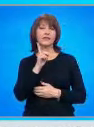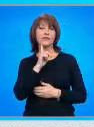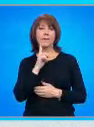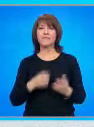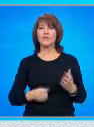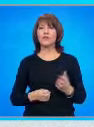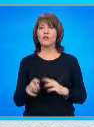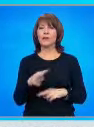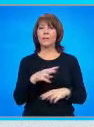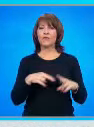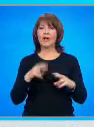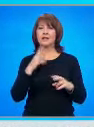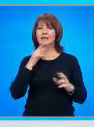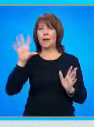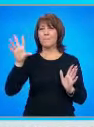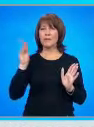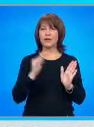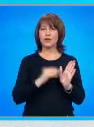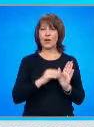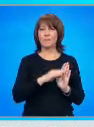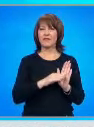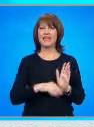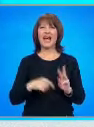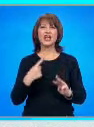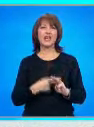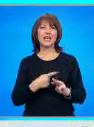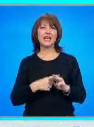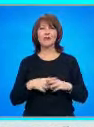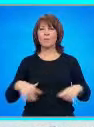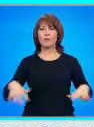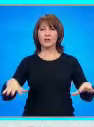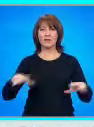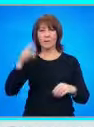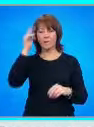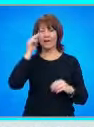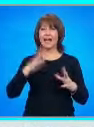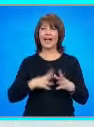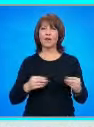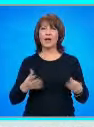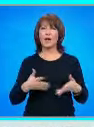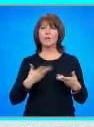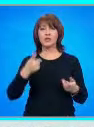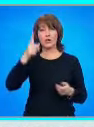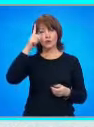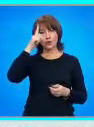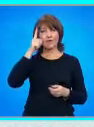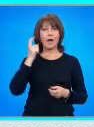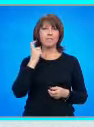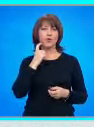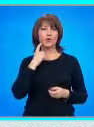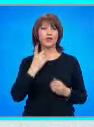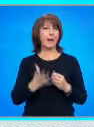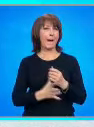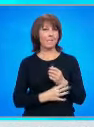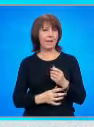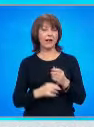Новата проверка за приложението на правилата за шенгенското пространство в България и Румъния е била поискана от София и Букурещ през март.